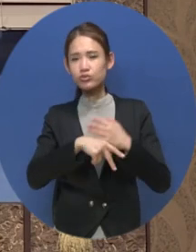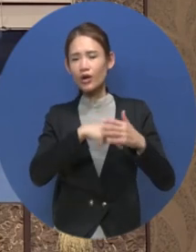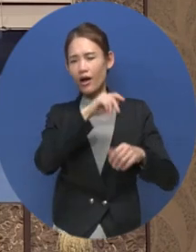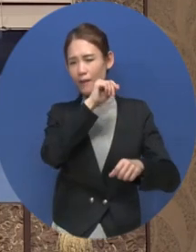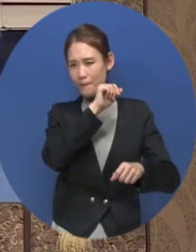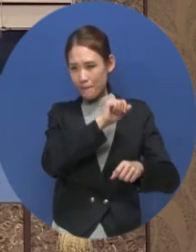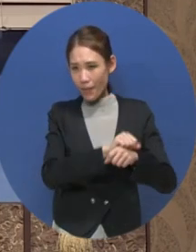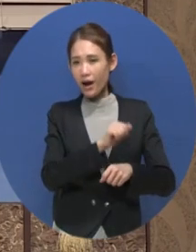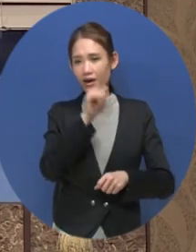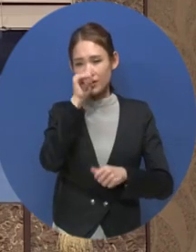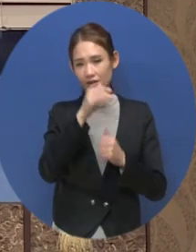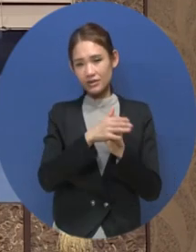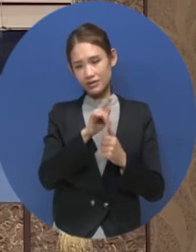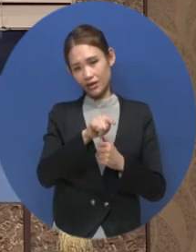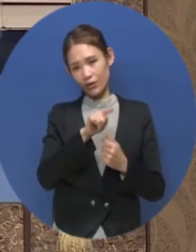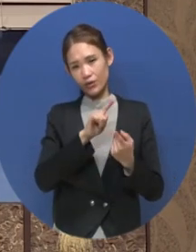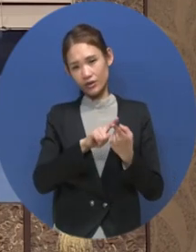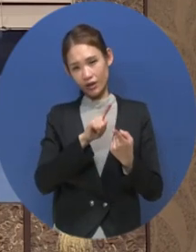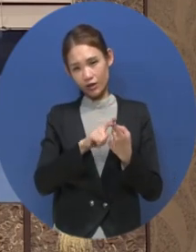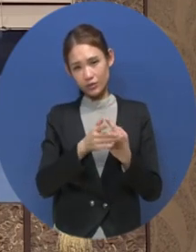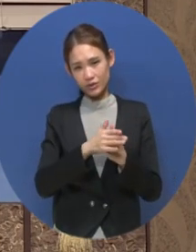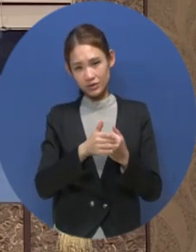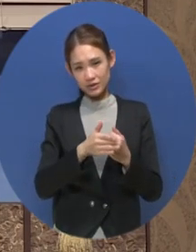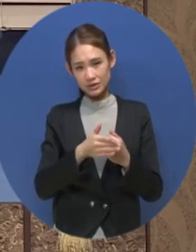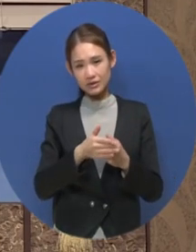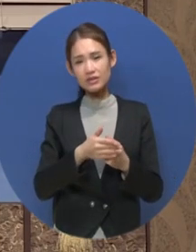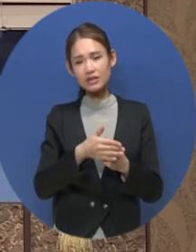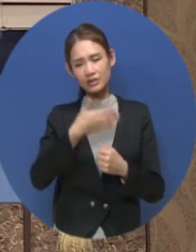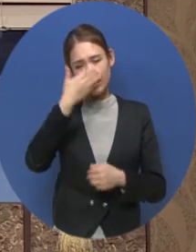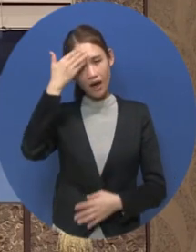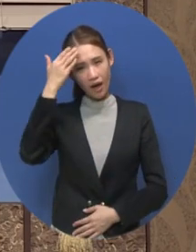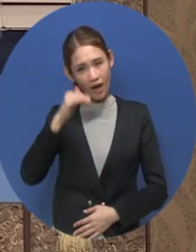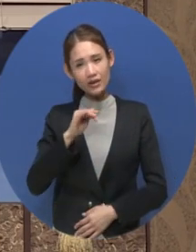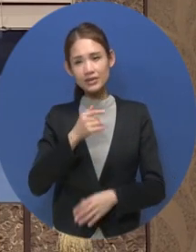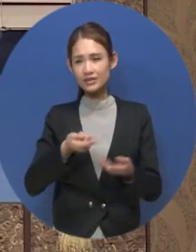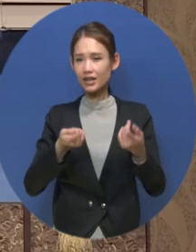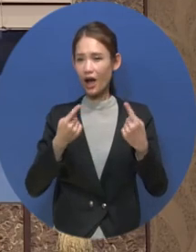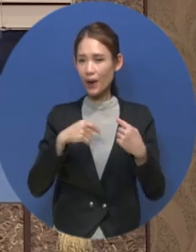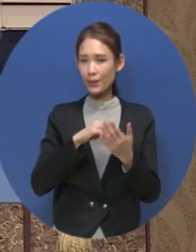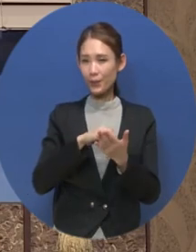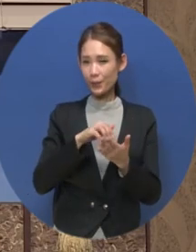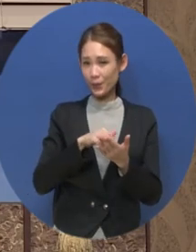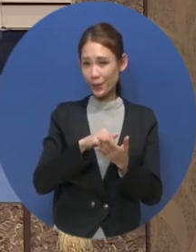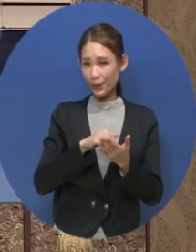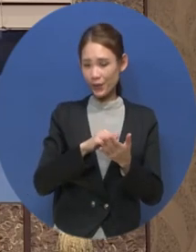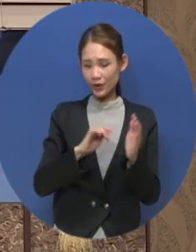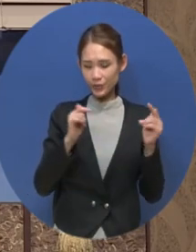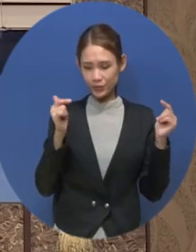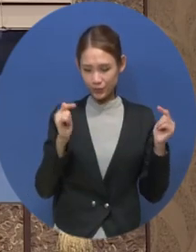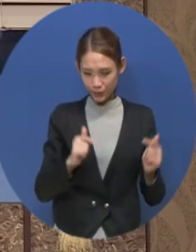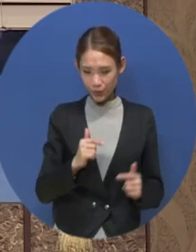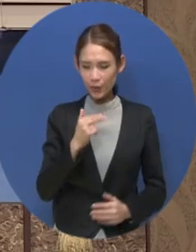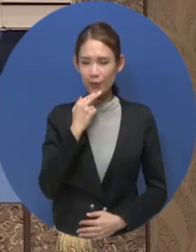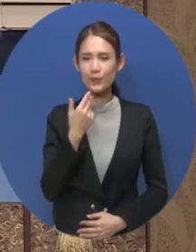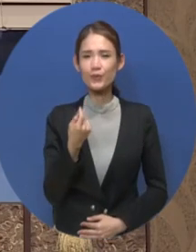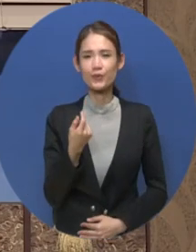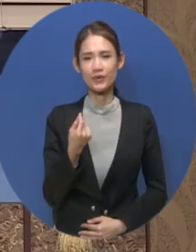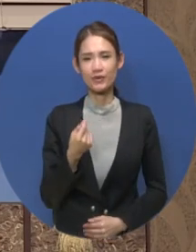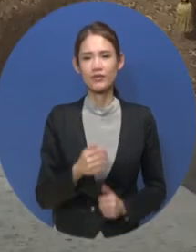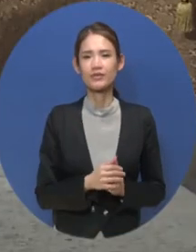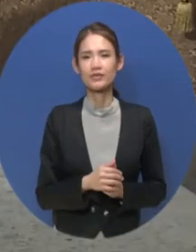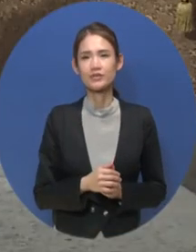있다 보니까 예, 예. 그래서 그런 것 때문에 그나마 참여율이 좀 더 많이 더 떨어지지는 않았던 것